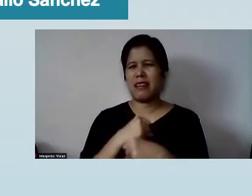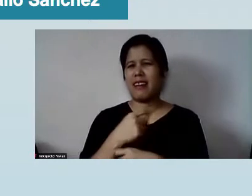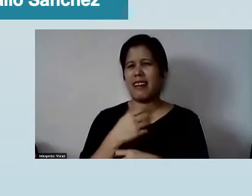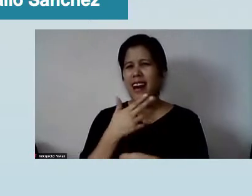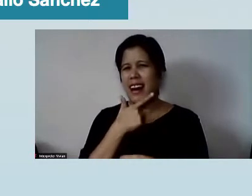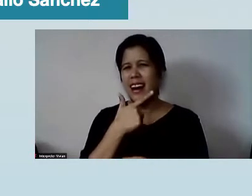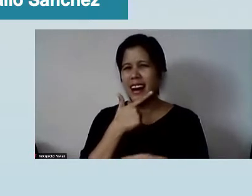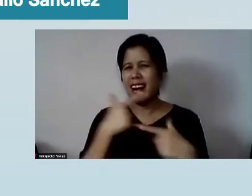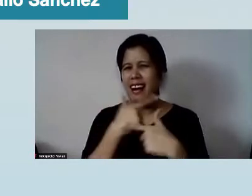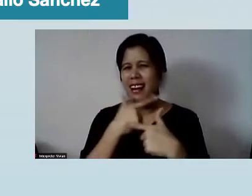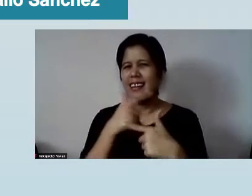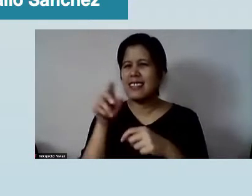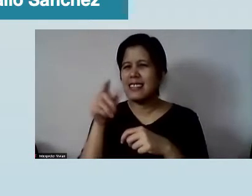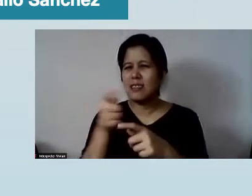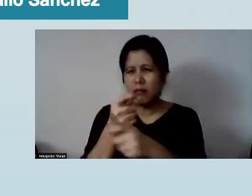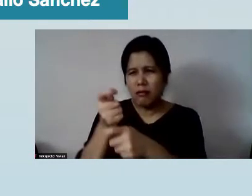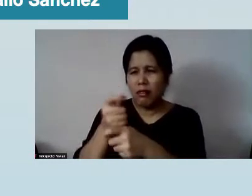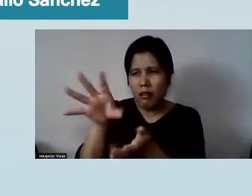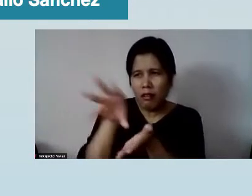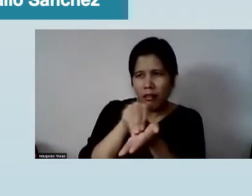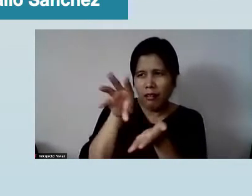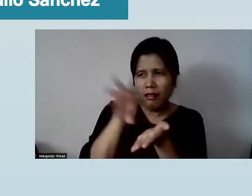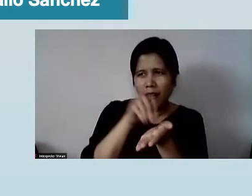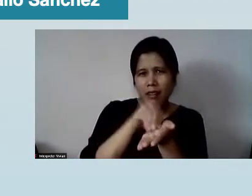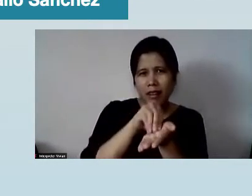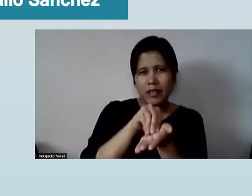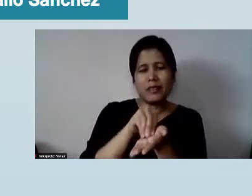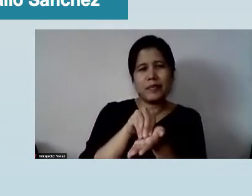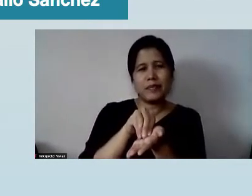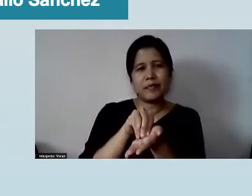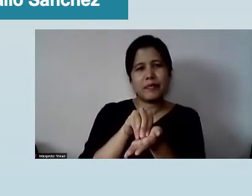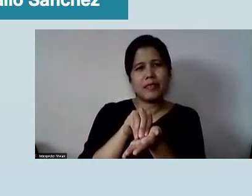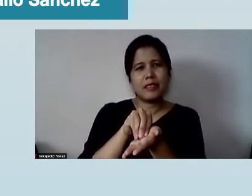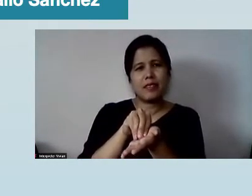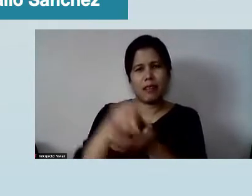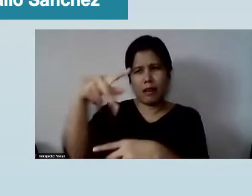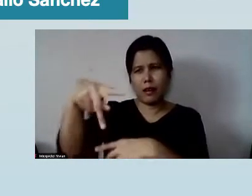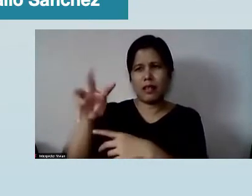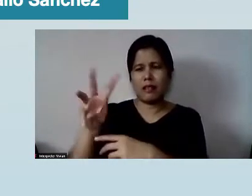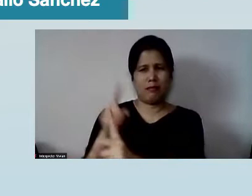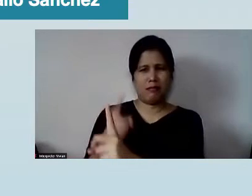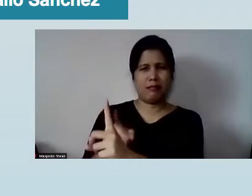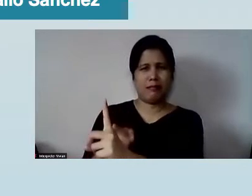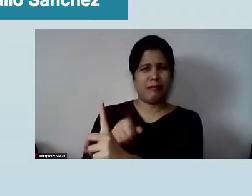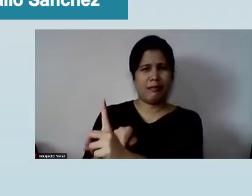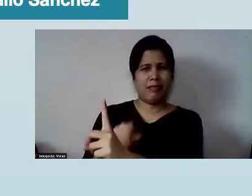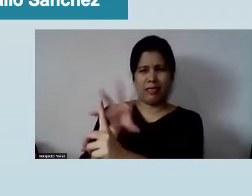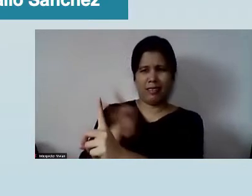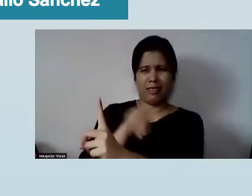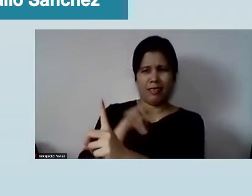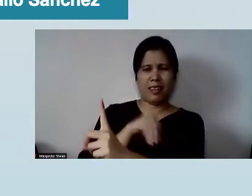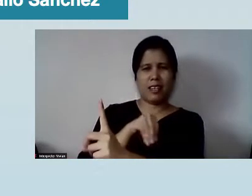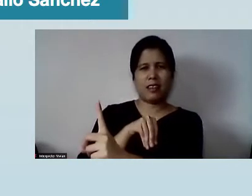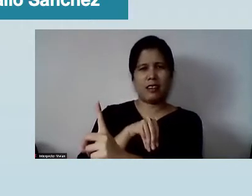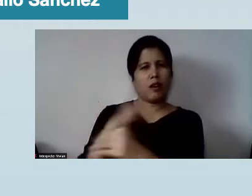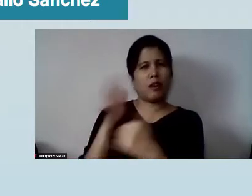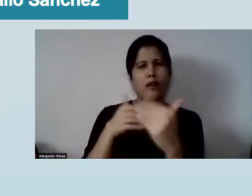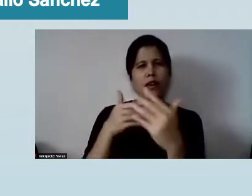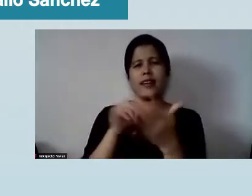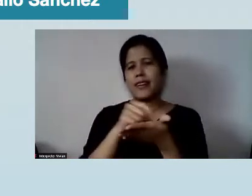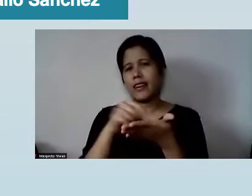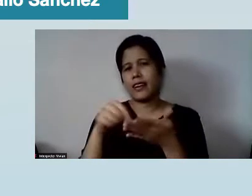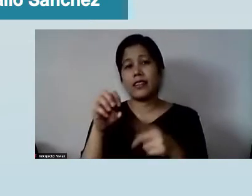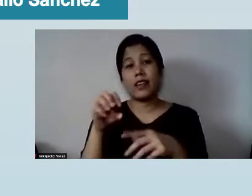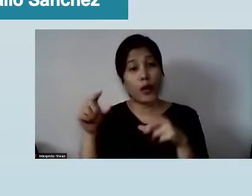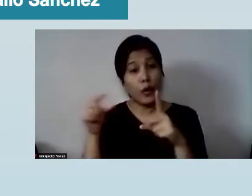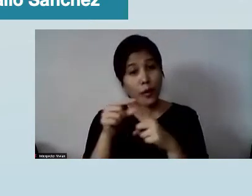or contemptuous imitating or making mockery of persons with disabilities, whether in writing or in words or in action